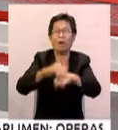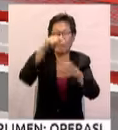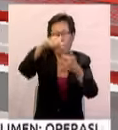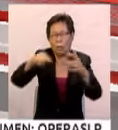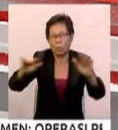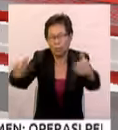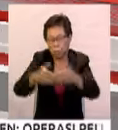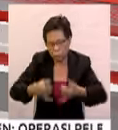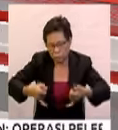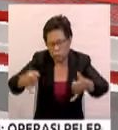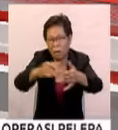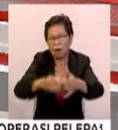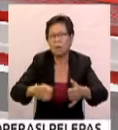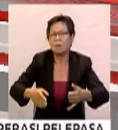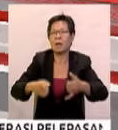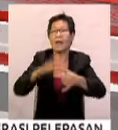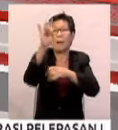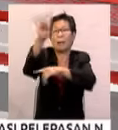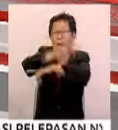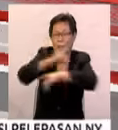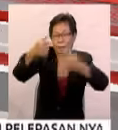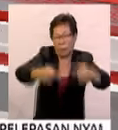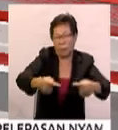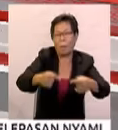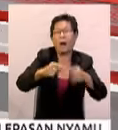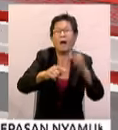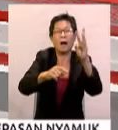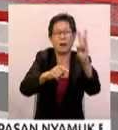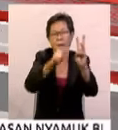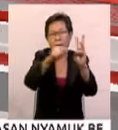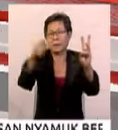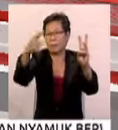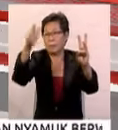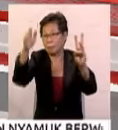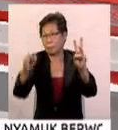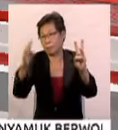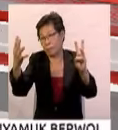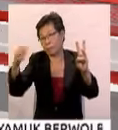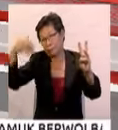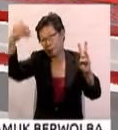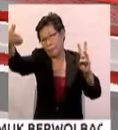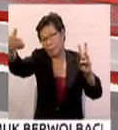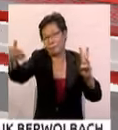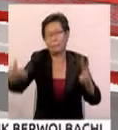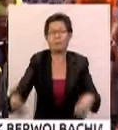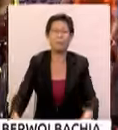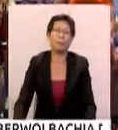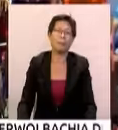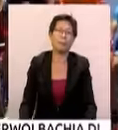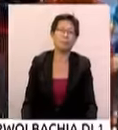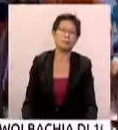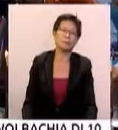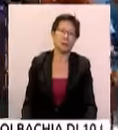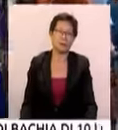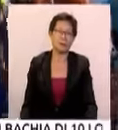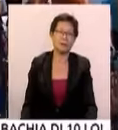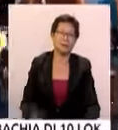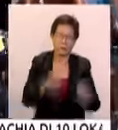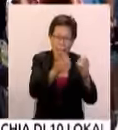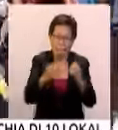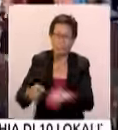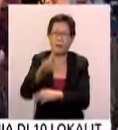lencongan sepanjang 8 hari perlumbaan berlangsung dari 6 hingga 13 April depan.